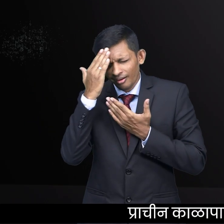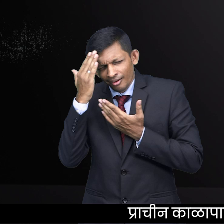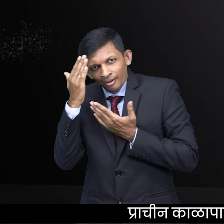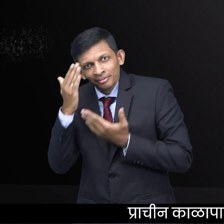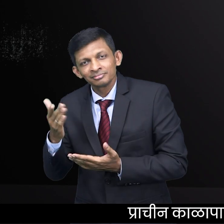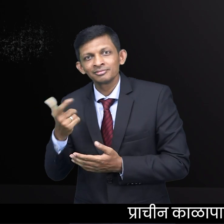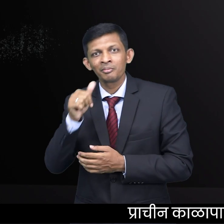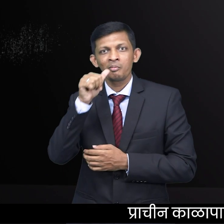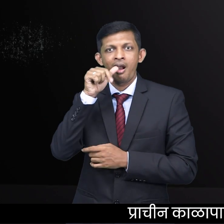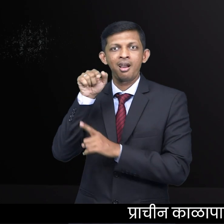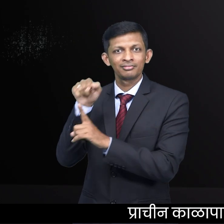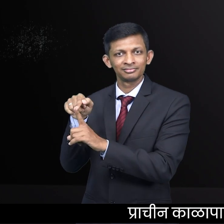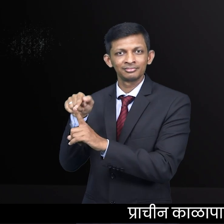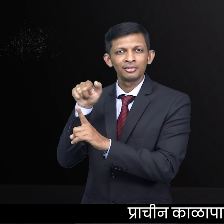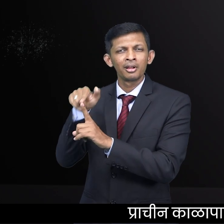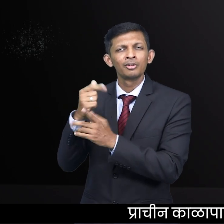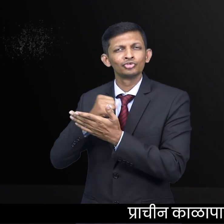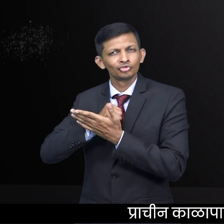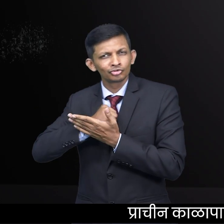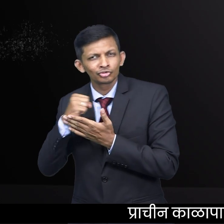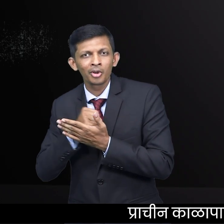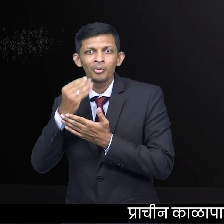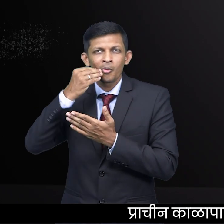प्राचीन काळापासून पाण्याची पूजा करण्याची प्रथा आहे.